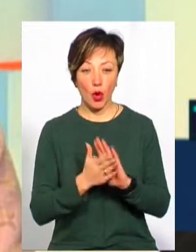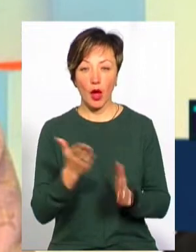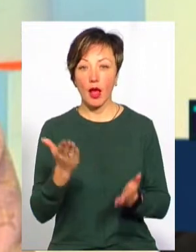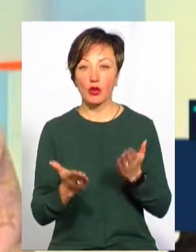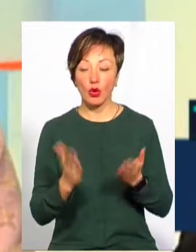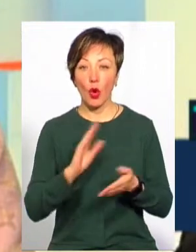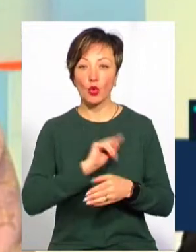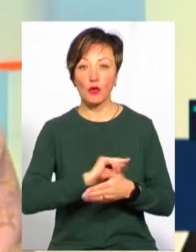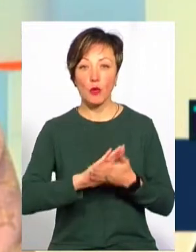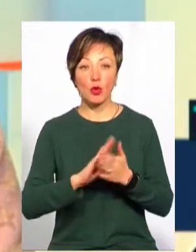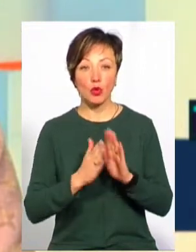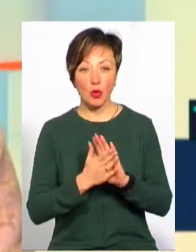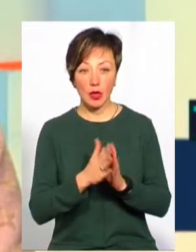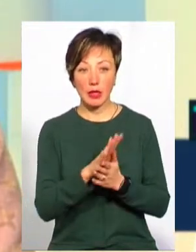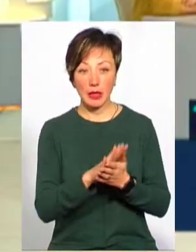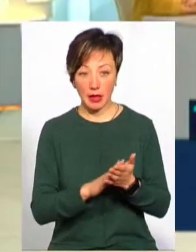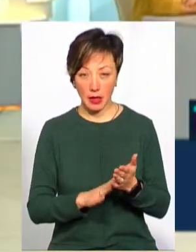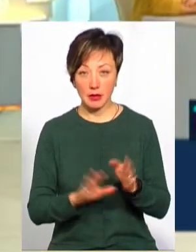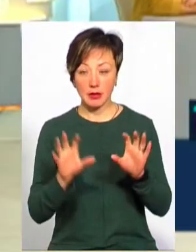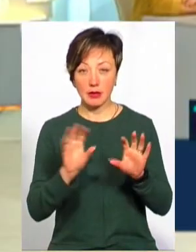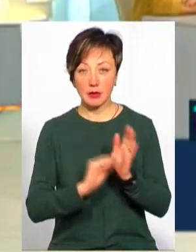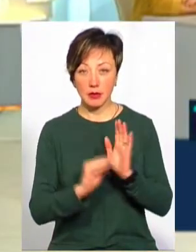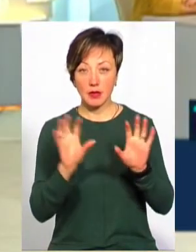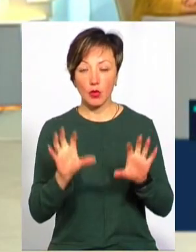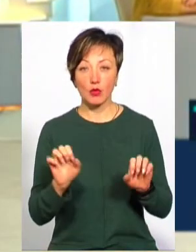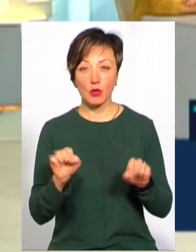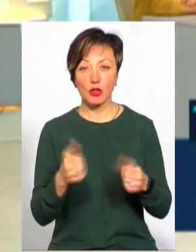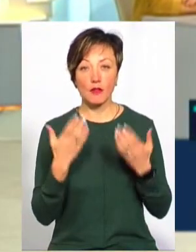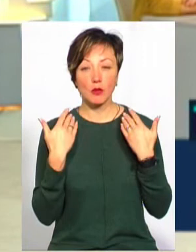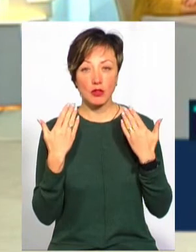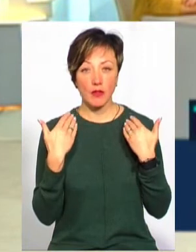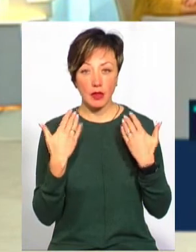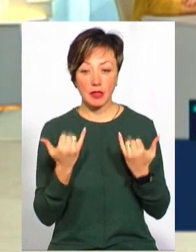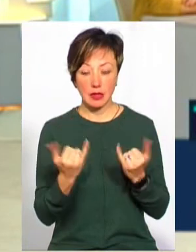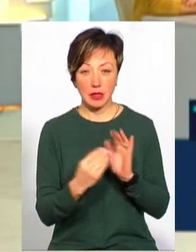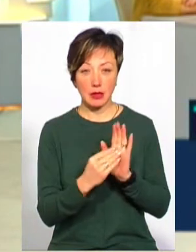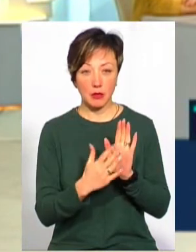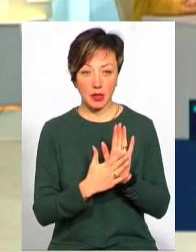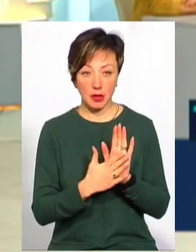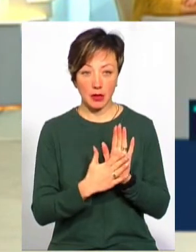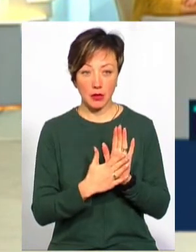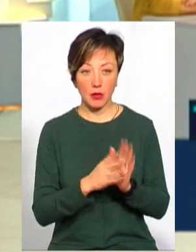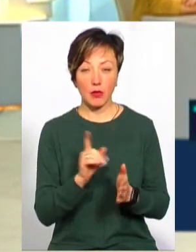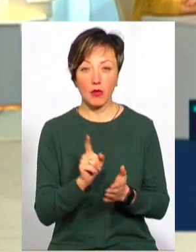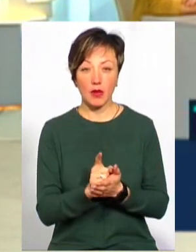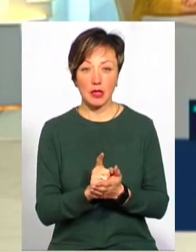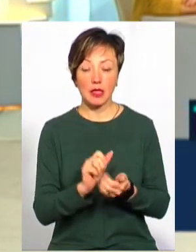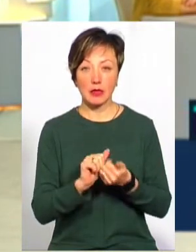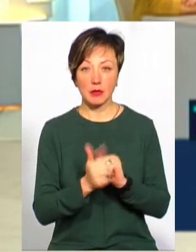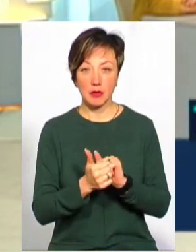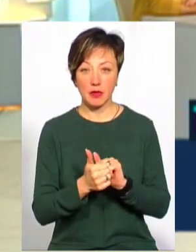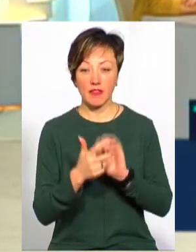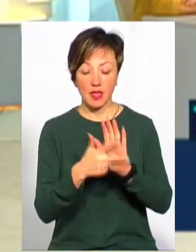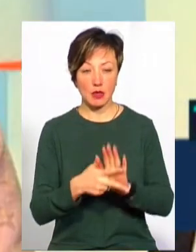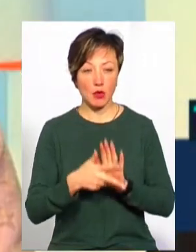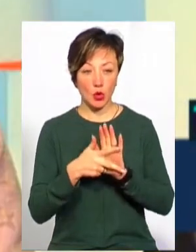якщо в трудовому договорі, а далі сказано в законі, що людина може відпочивати, якщо зараз записано, що людина повинна зміну працювати